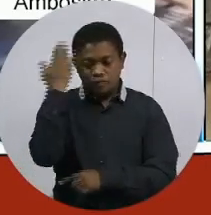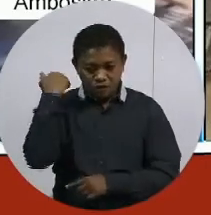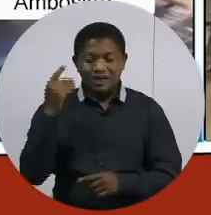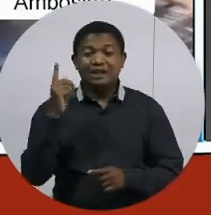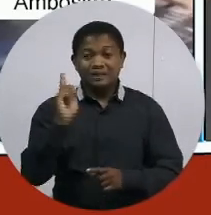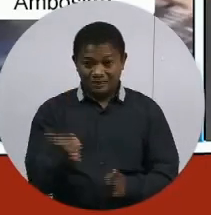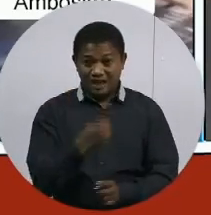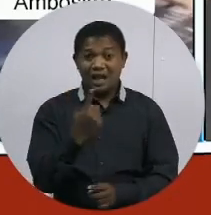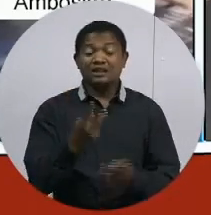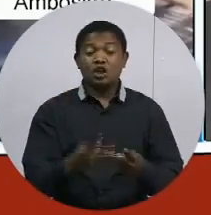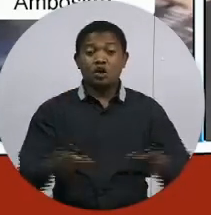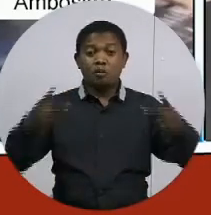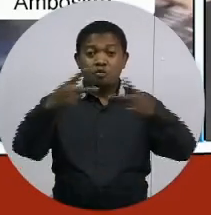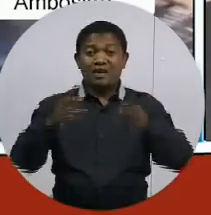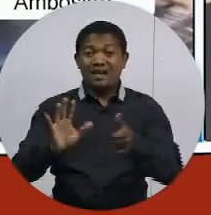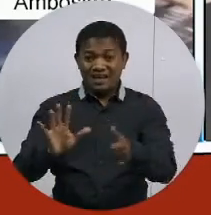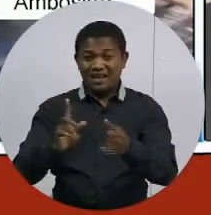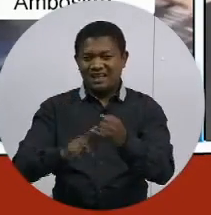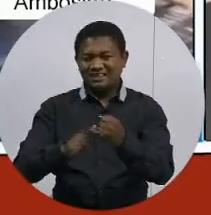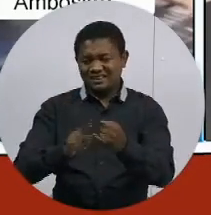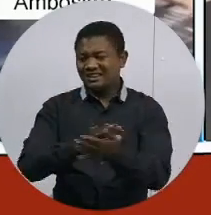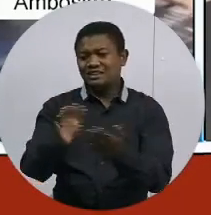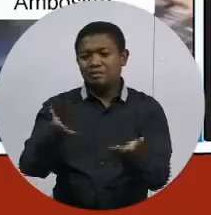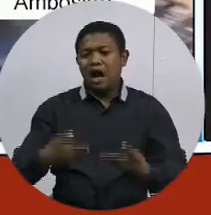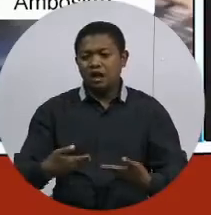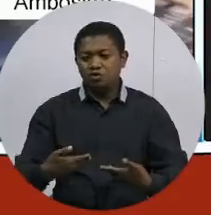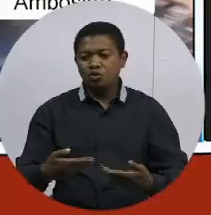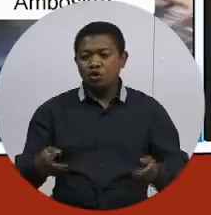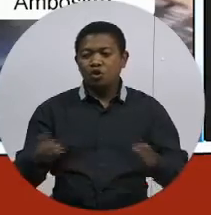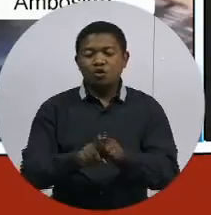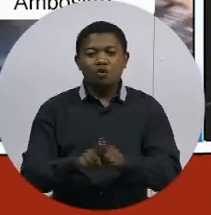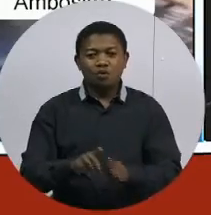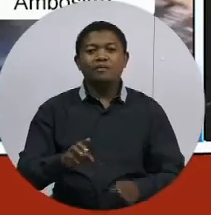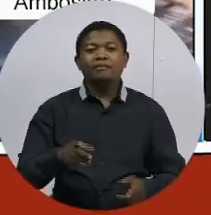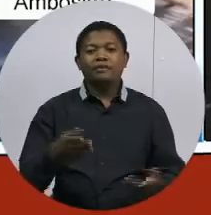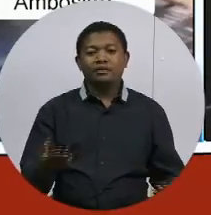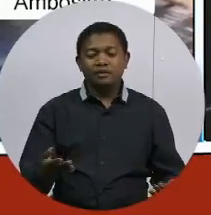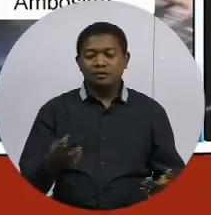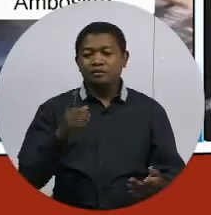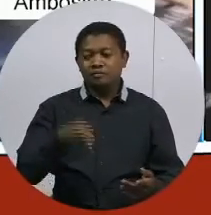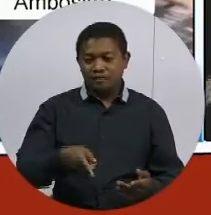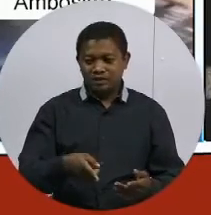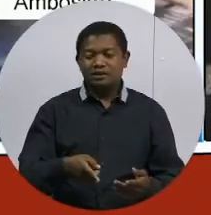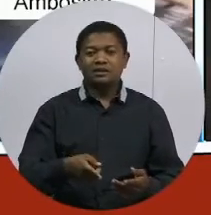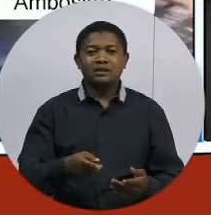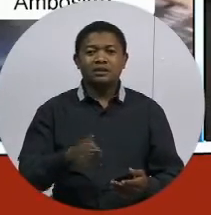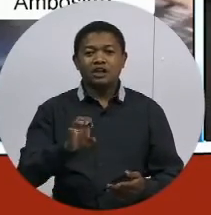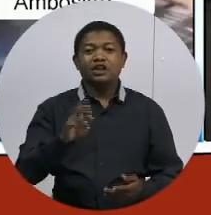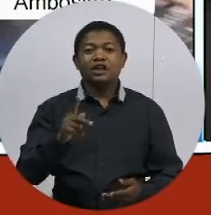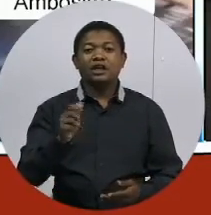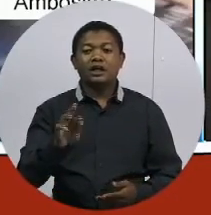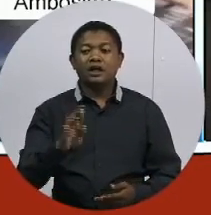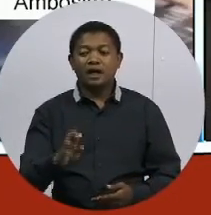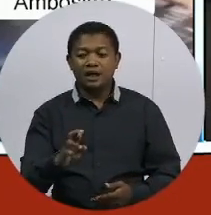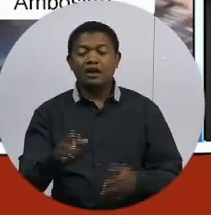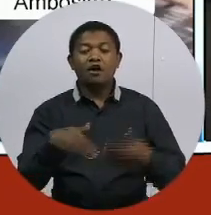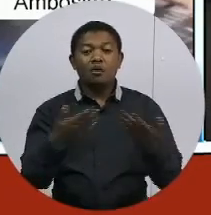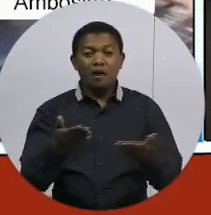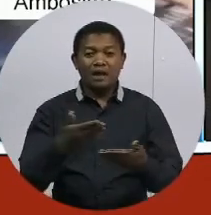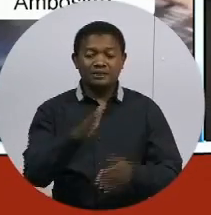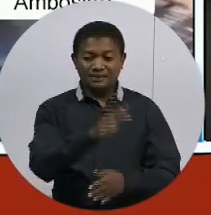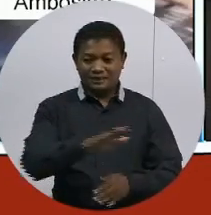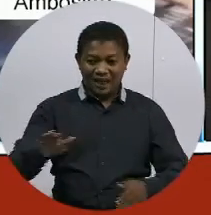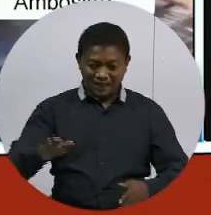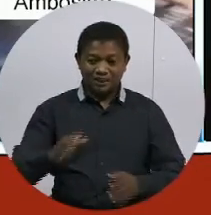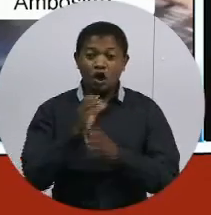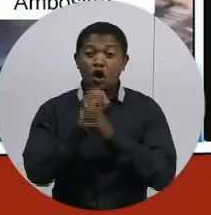izany teto. Nomena izany ihany koa moa ny ekara ho andreo ankizy anao ny kominio voalohany tsy adino moa ny nanamafy ny